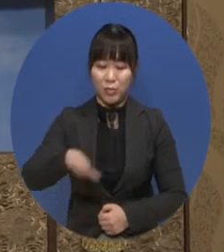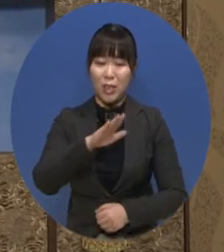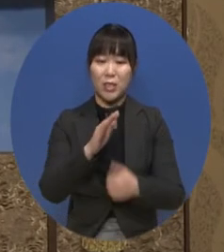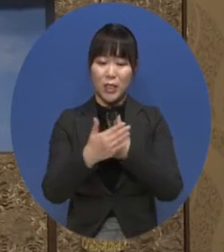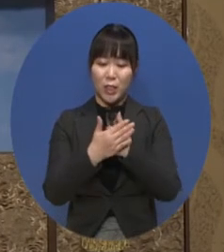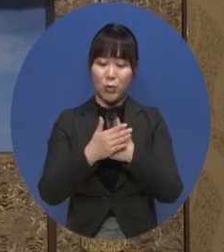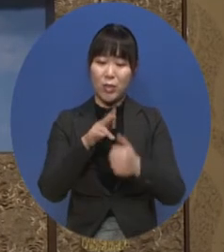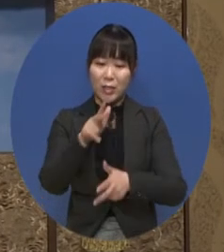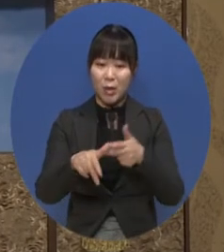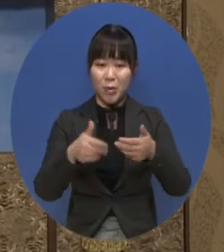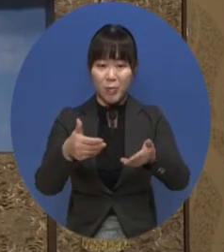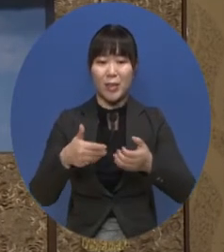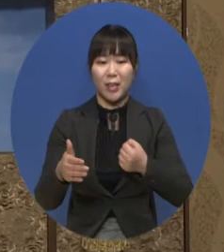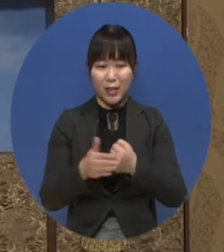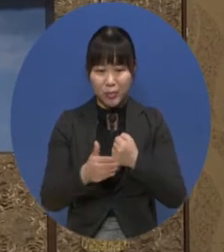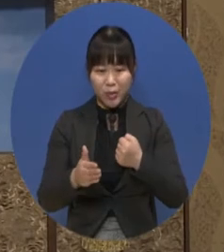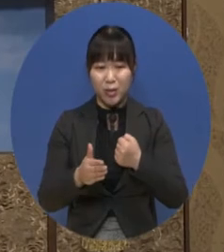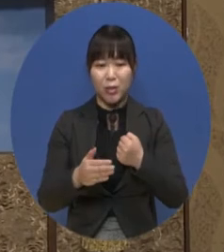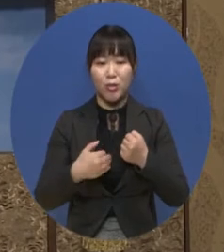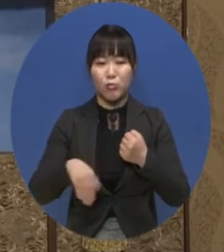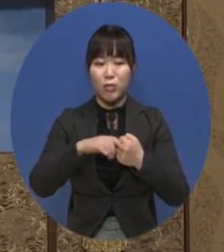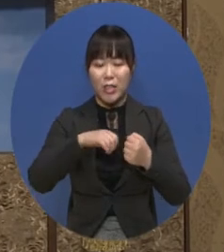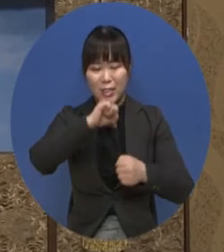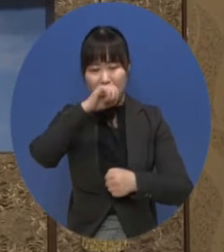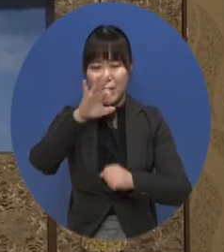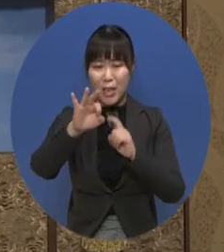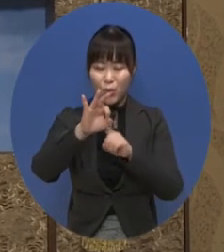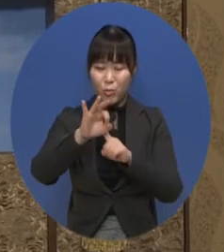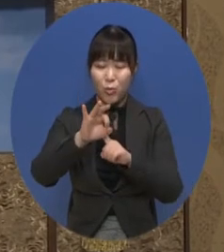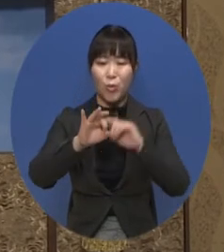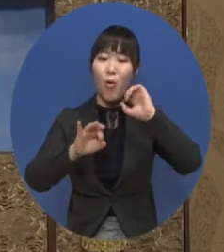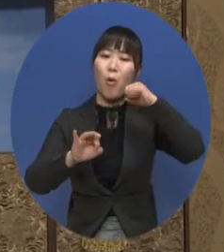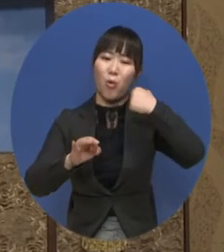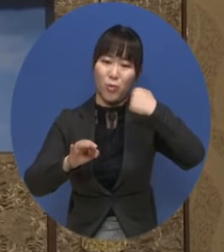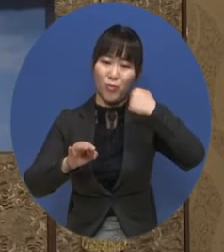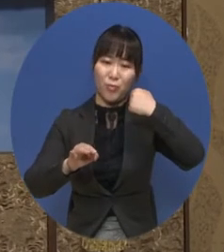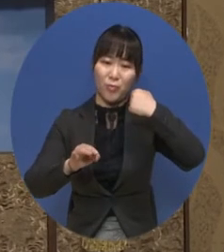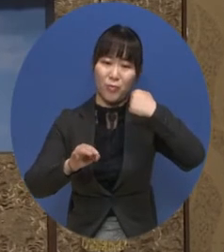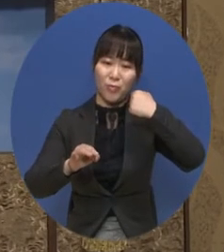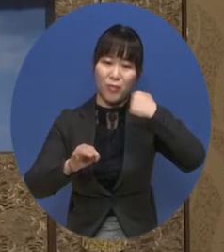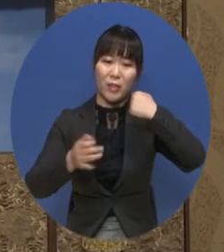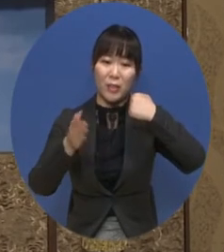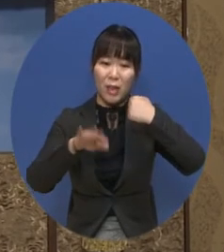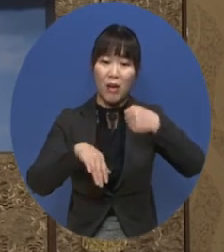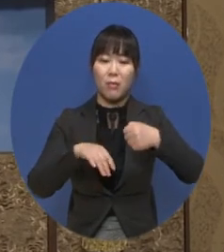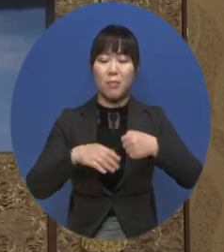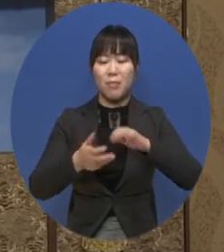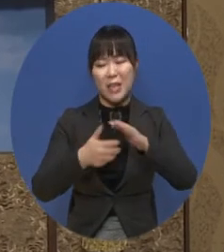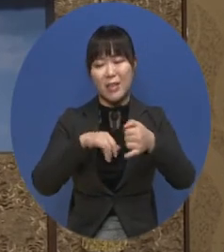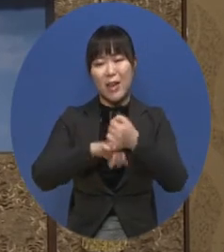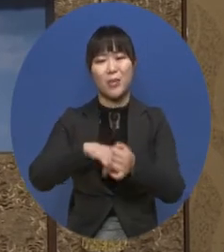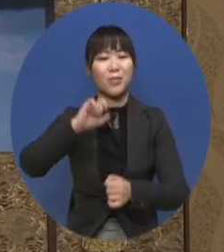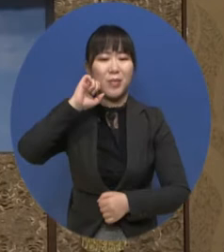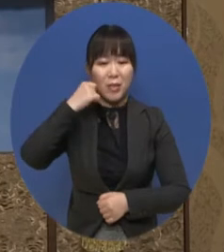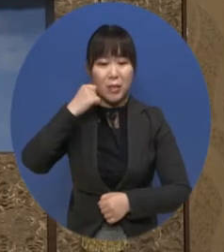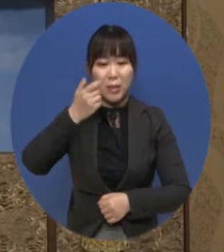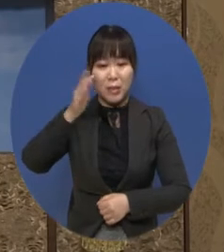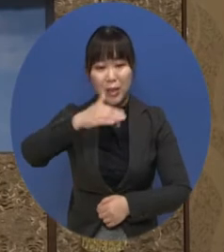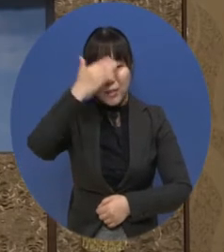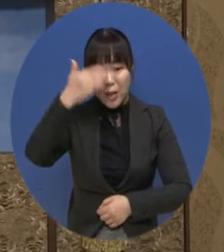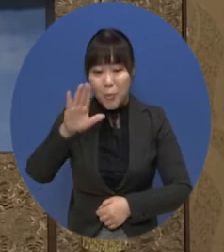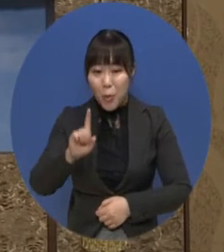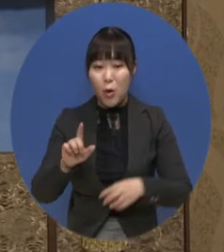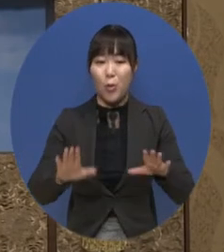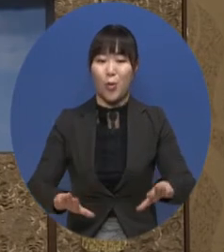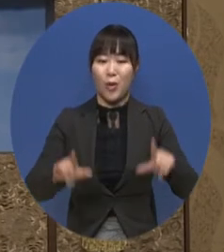지원사업을 받았기 때문에 저희 자체 회사인 예산으로 하긴 어려운 규모였어요. 그래서 네. 약속을 하지 못했는데 다행히도 네.